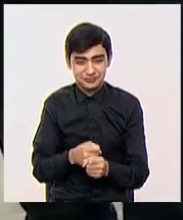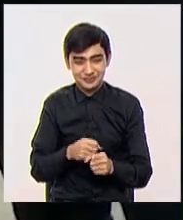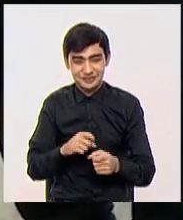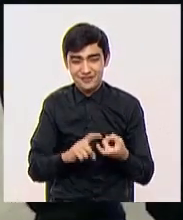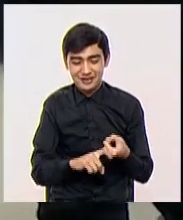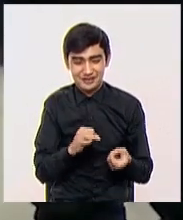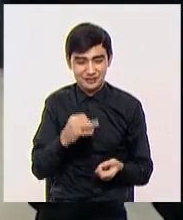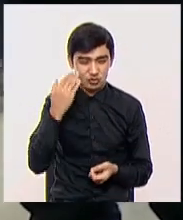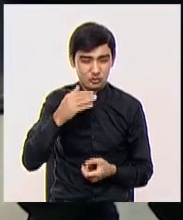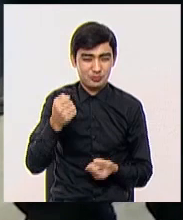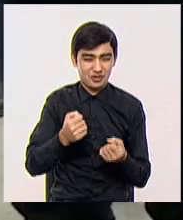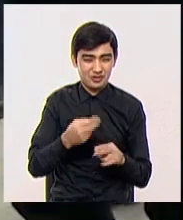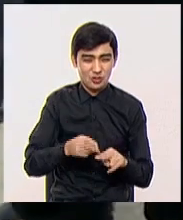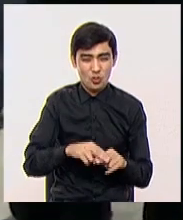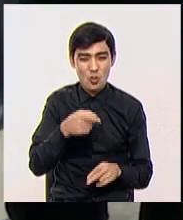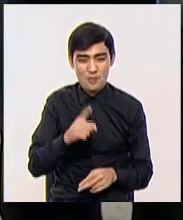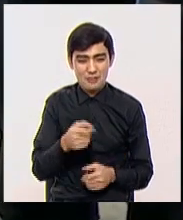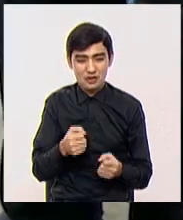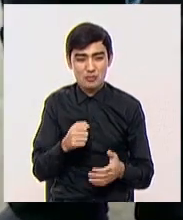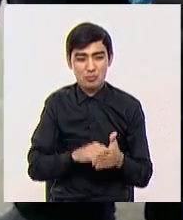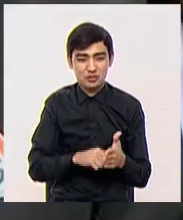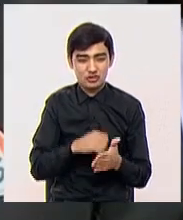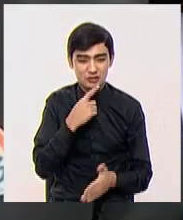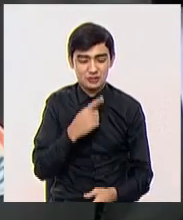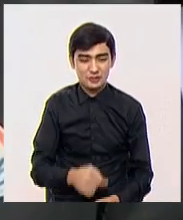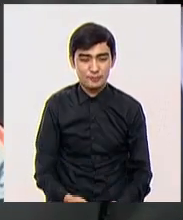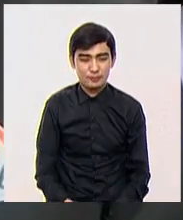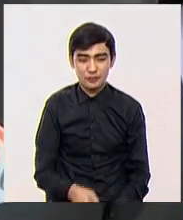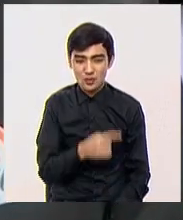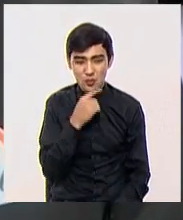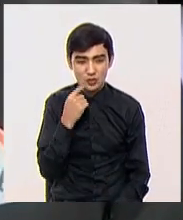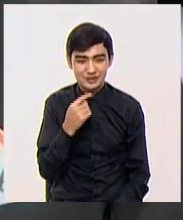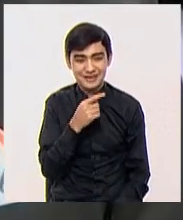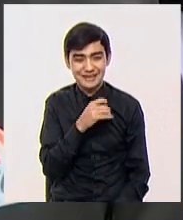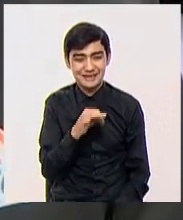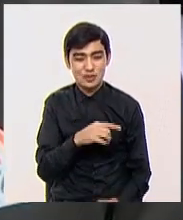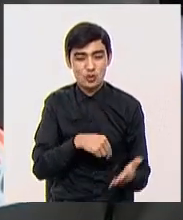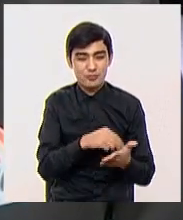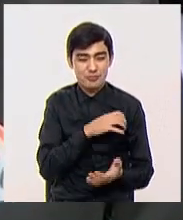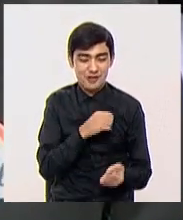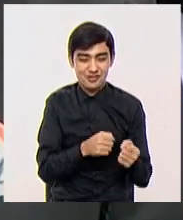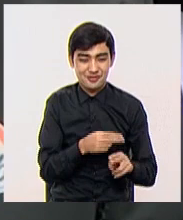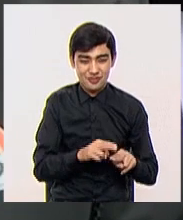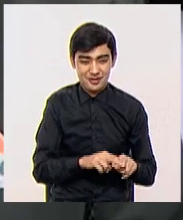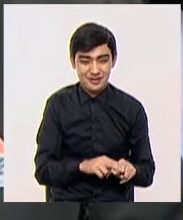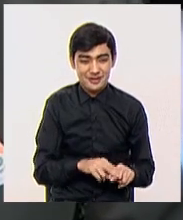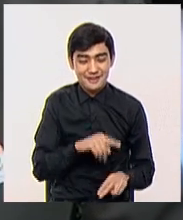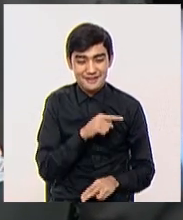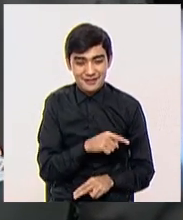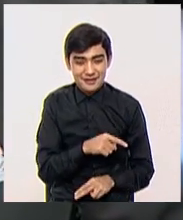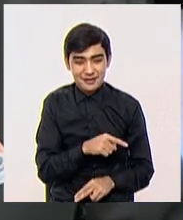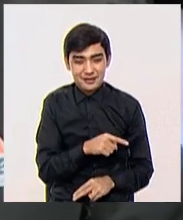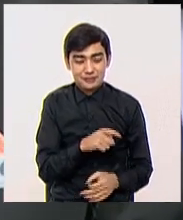өзге елдің номерімен жүрген көліктер себеп дейді. Ресей Федерациясынан сатып алынған автокөлік,